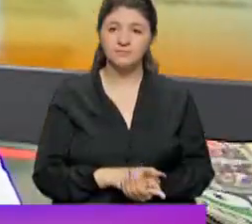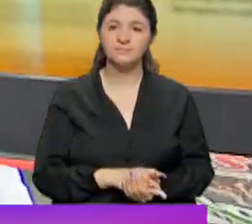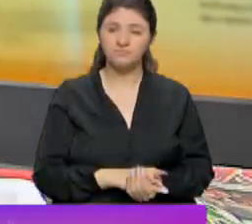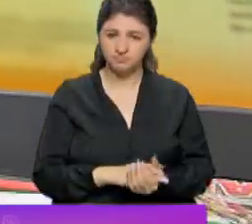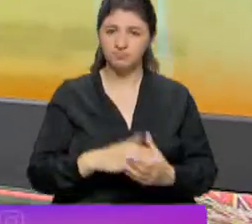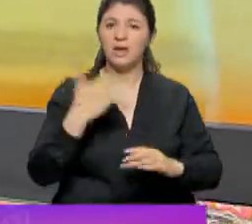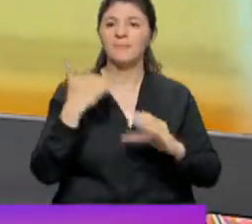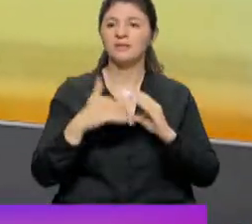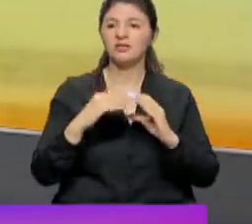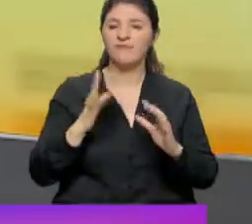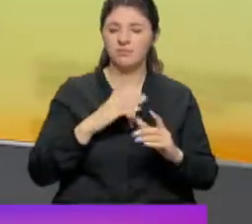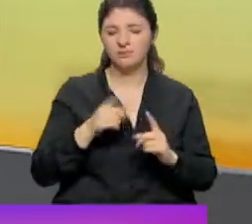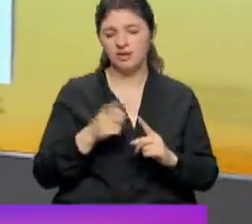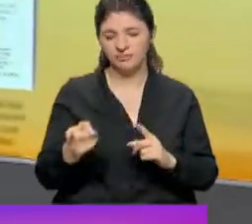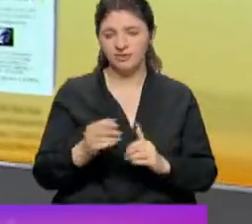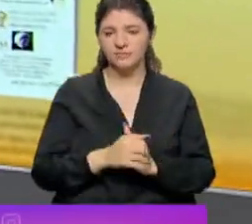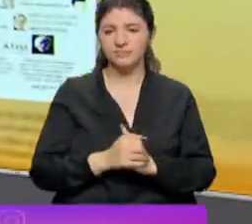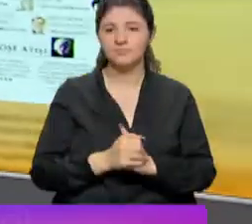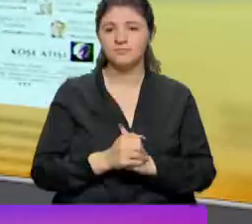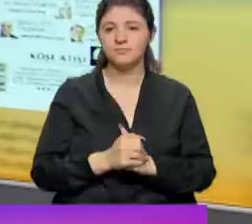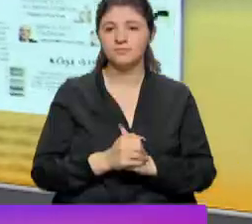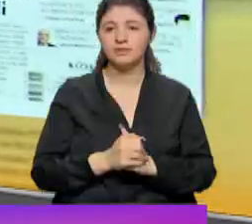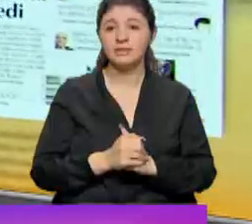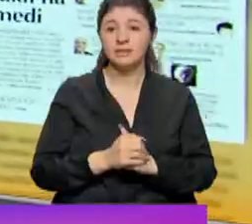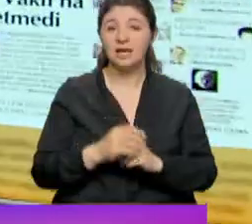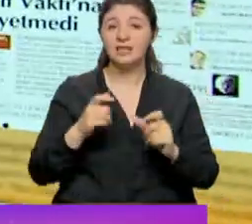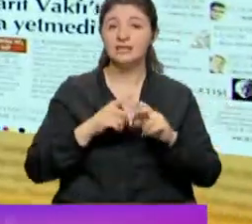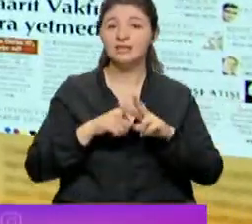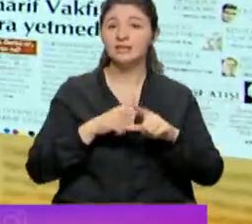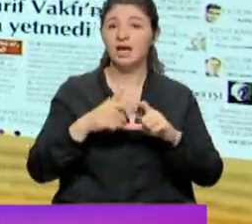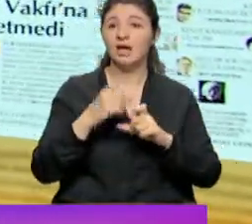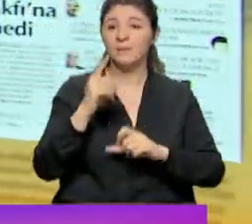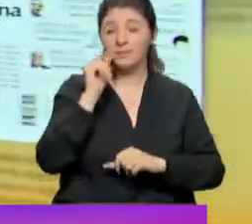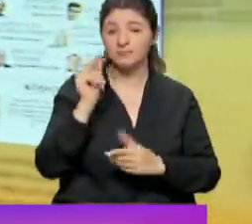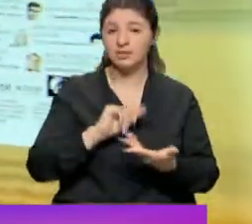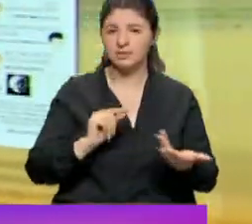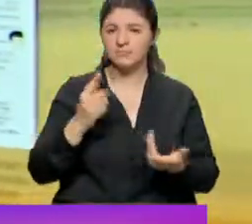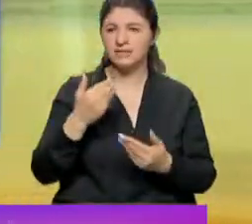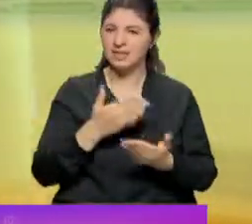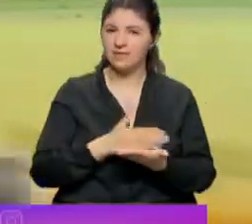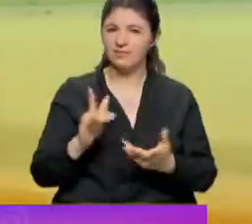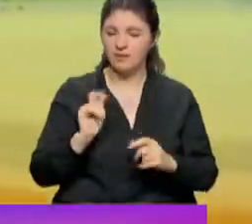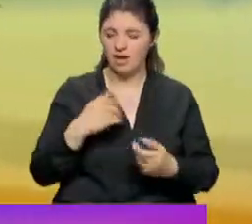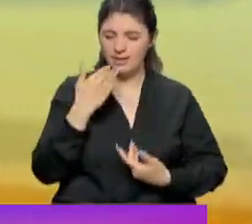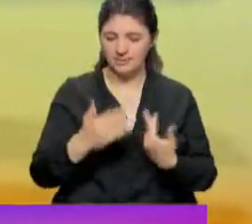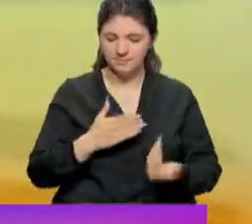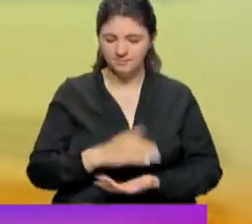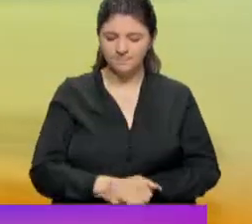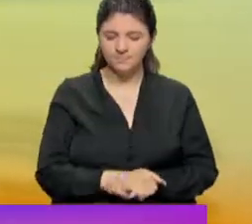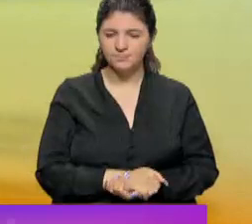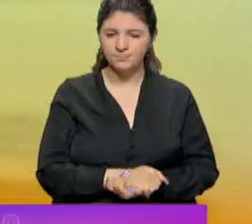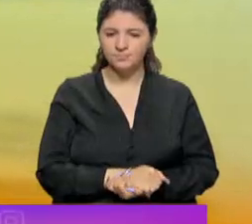bu mesajlarda geliyor bir taraftan saygı Öztürk'ün yazısı biraz daha devam edeyim